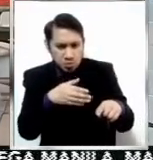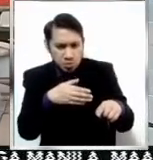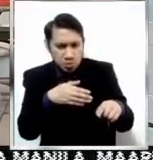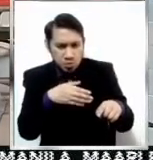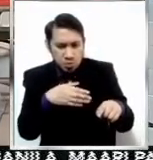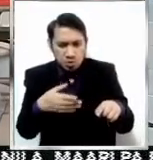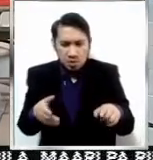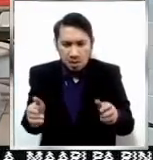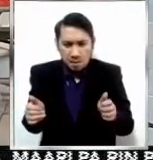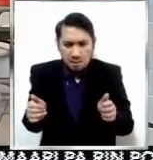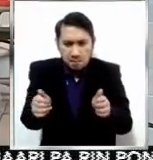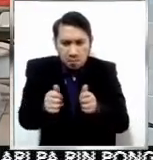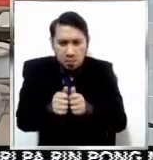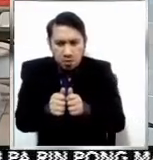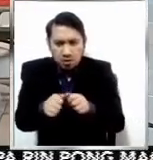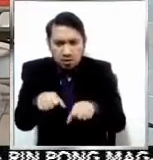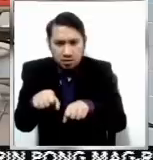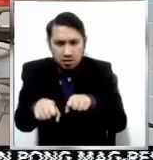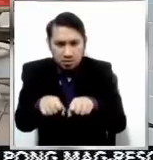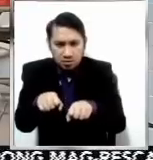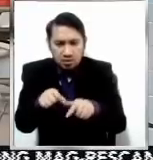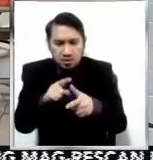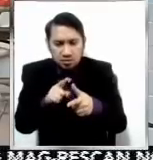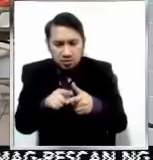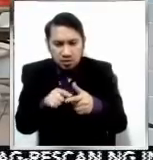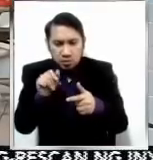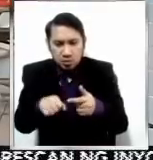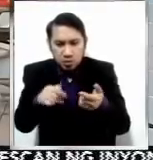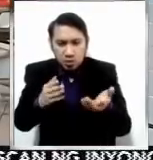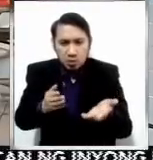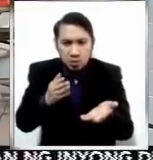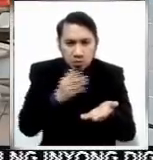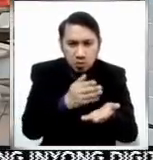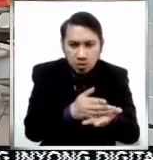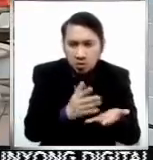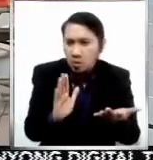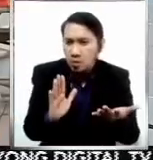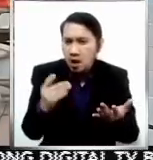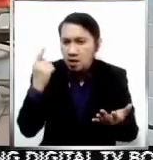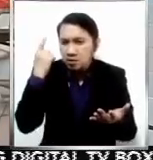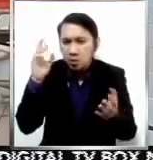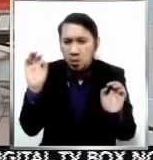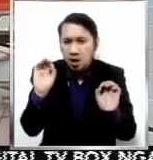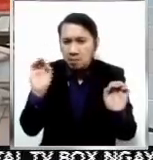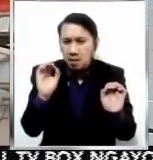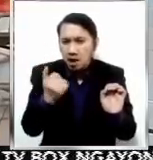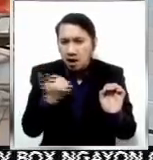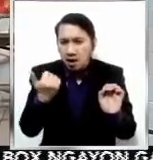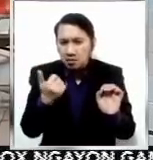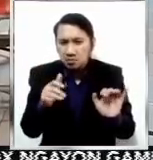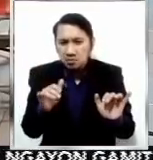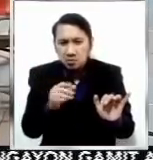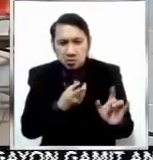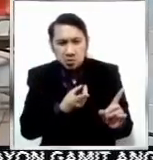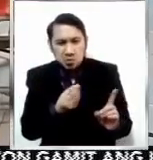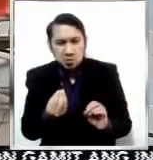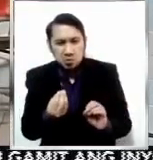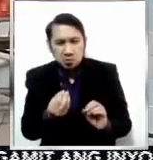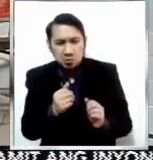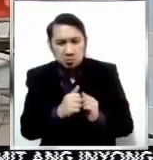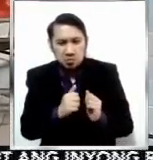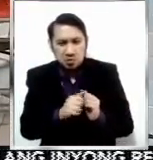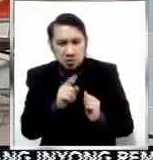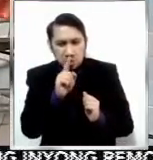yung bibili. Tapos, ayun nga, parang wala pa naman ata nakagawa na isang setup lang mismo